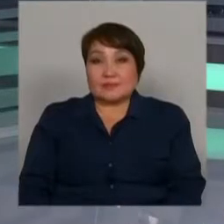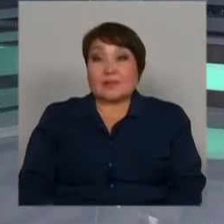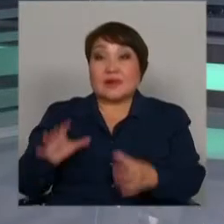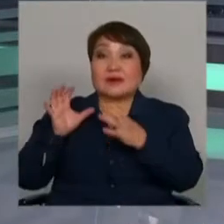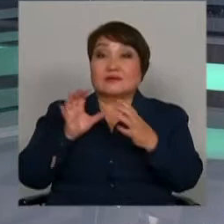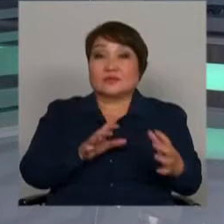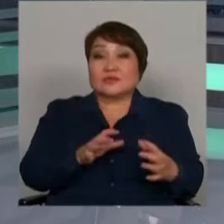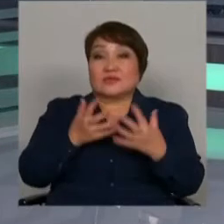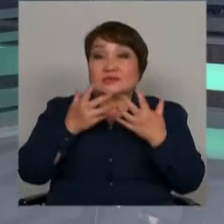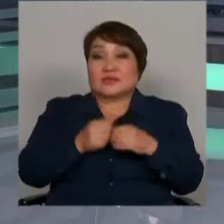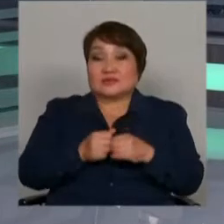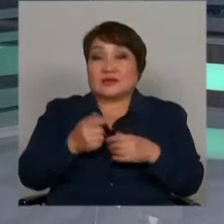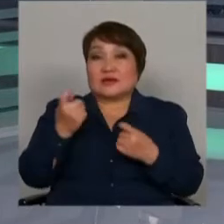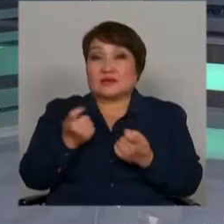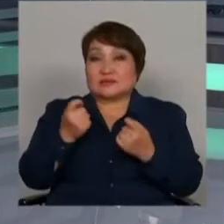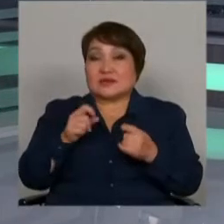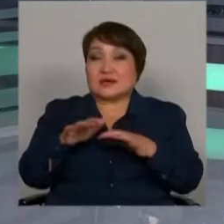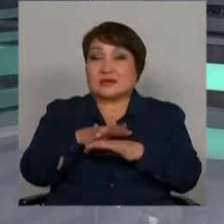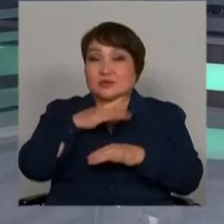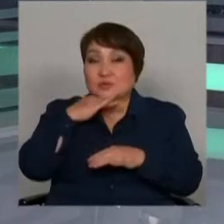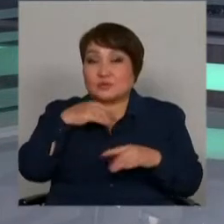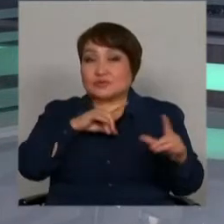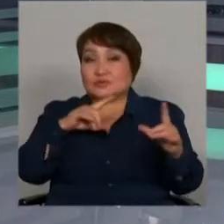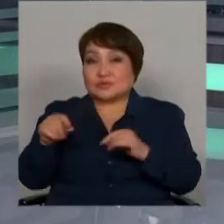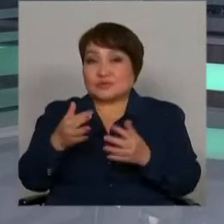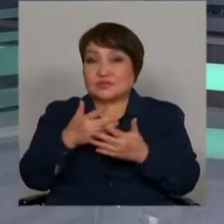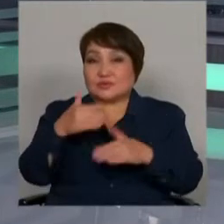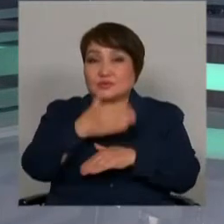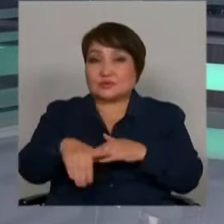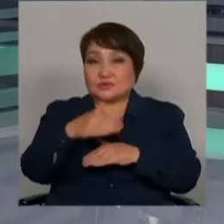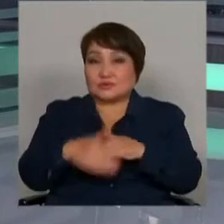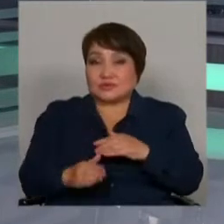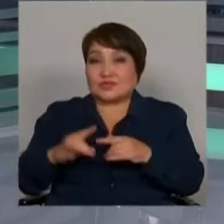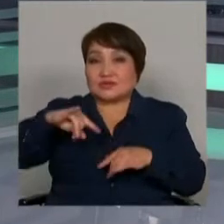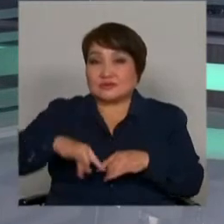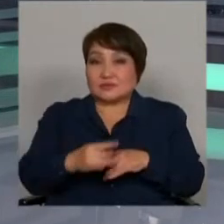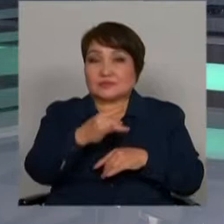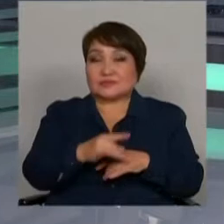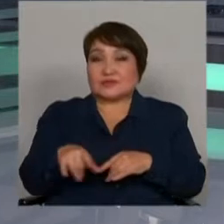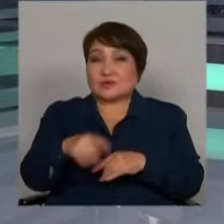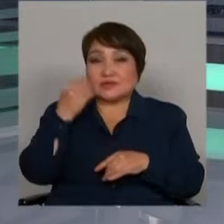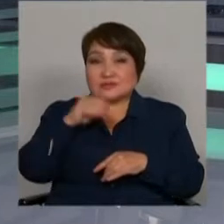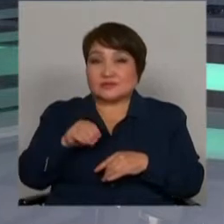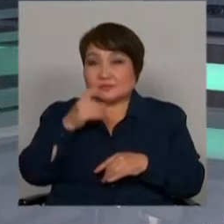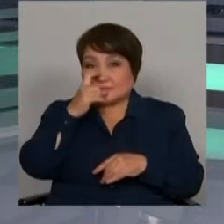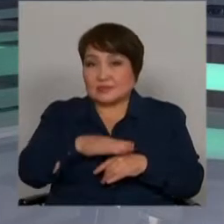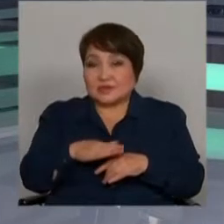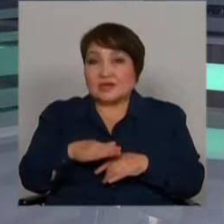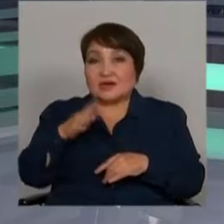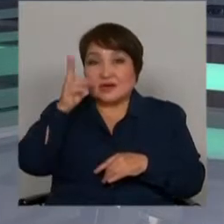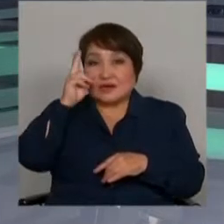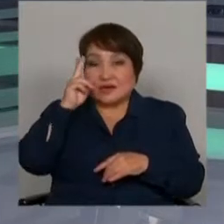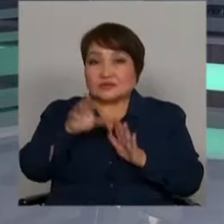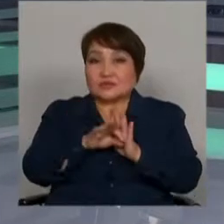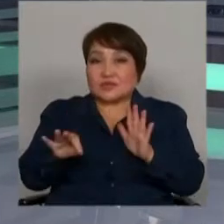Автобустардың саны аз, халық көп жүретін кей көшелердің ойық тесіктері көп. Кәріз құбырлары әбден ескірген. Алматы әкімімен